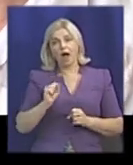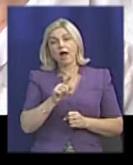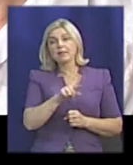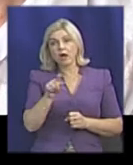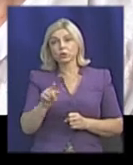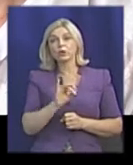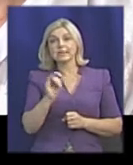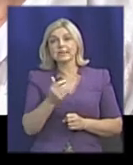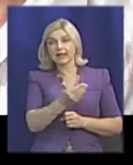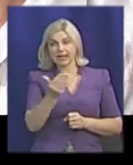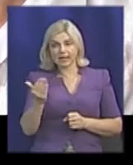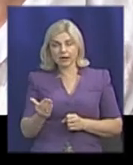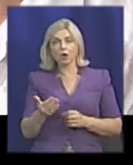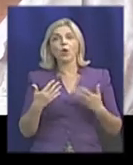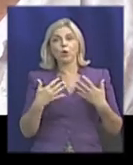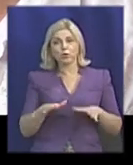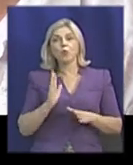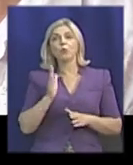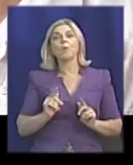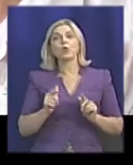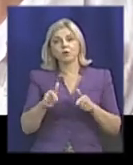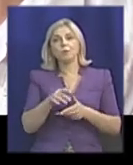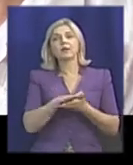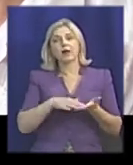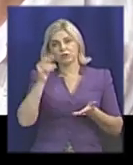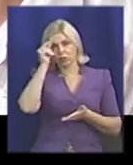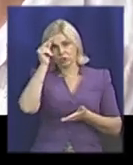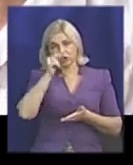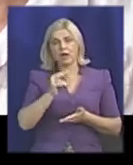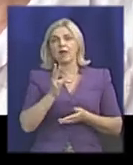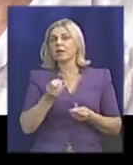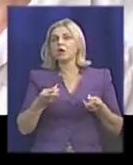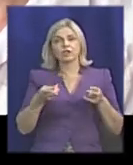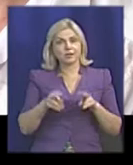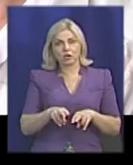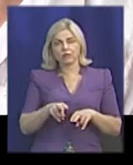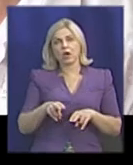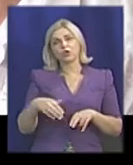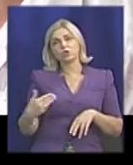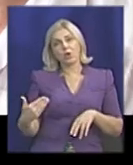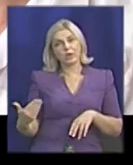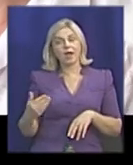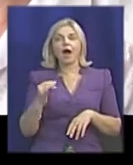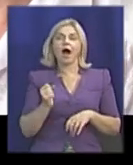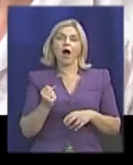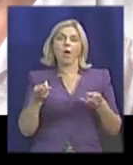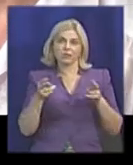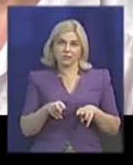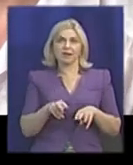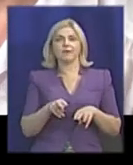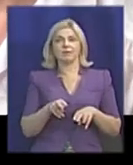вже буде поступати далі, вчитися, навчатися. Тобто вони не залишаються осторонь і не залишаються